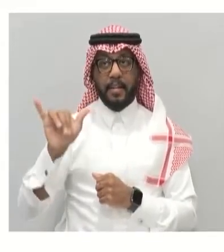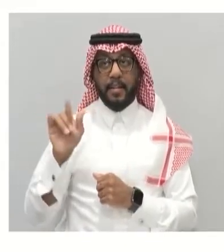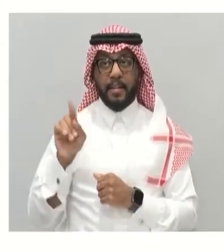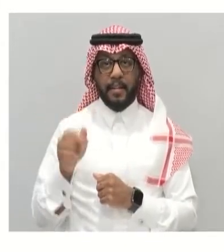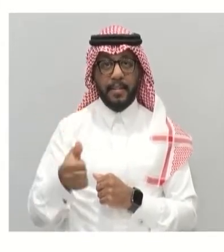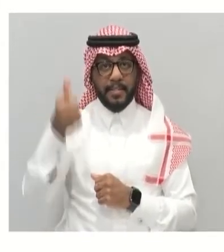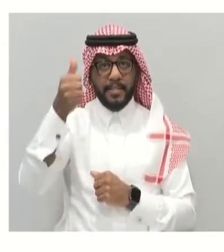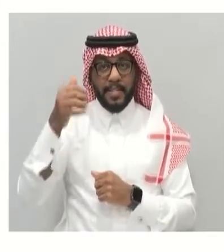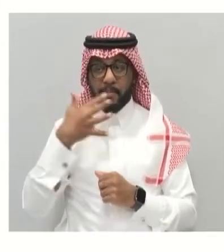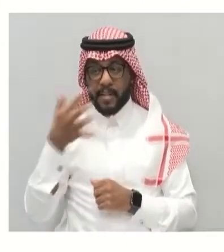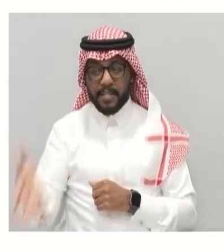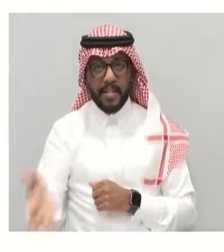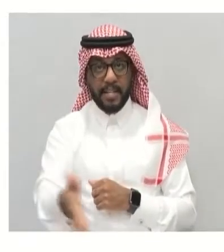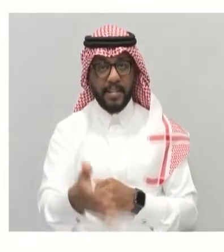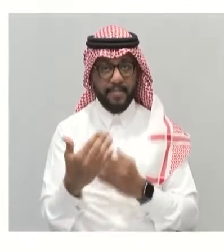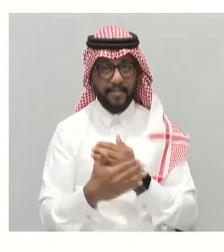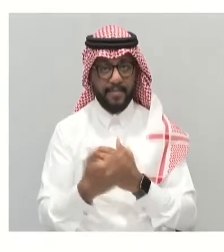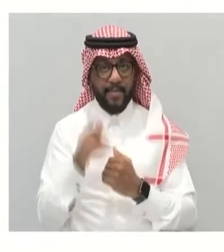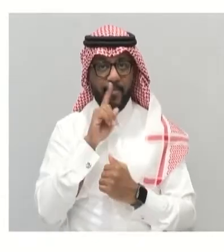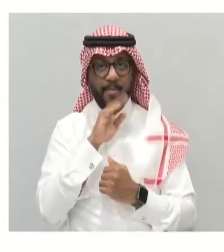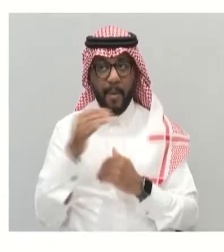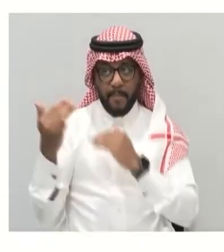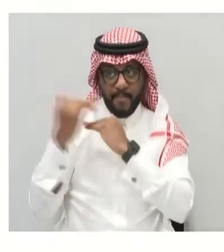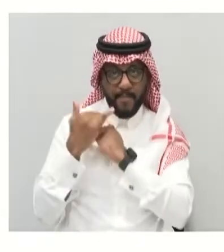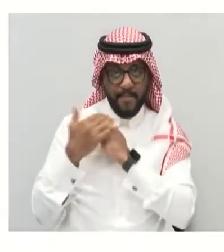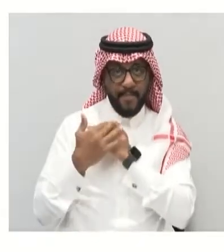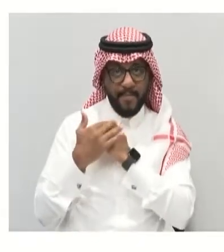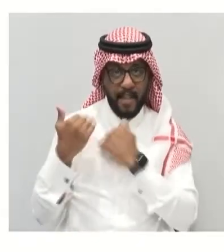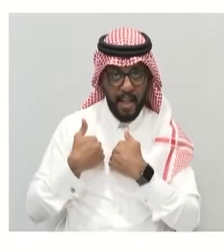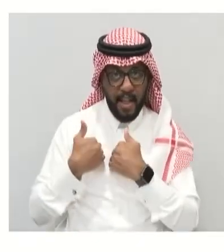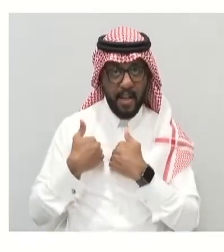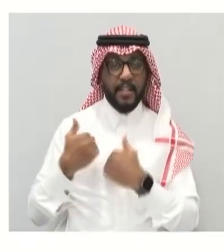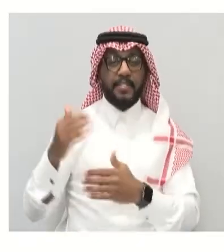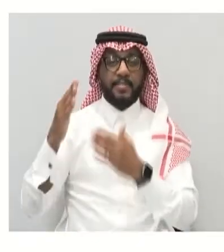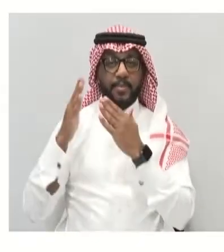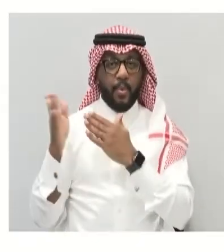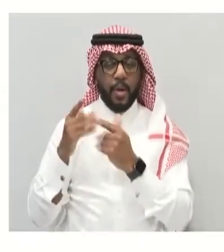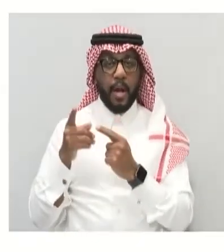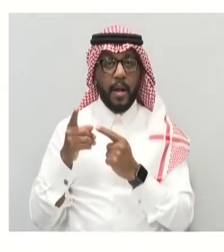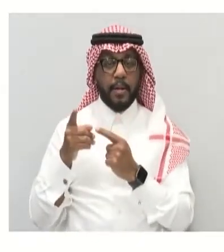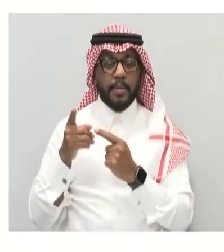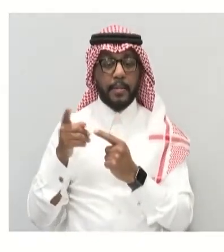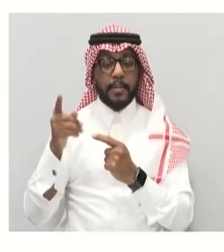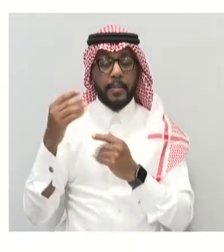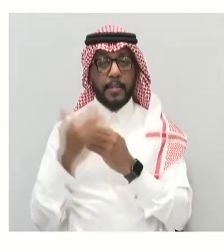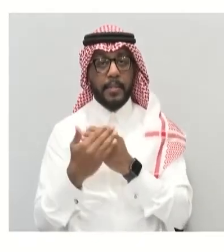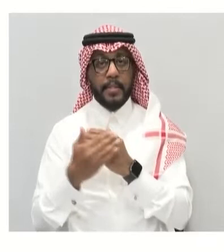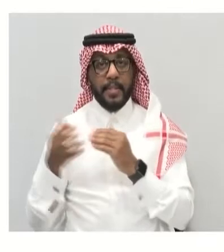ربياني صغيره صغيره هنا صاحب الحال الضمير المتصل ياء المتكلم